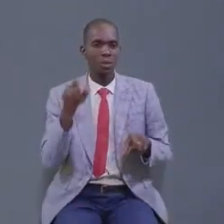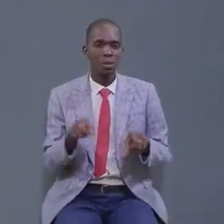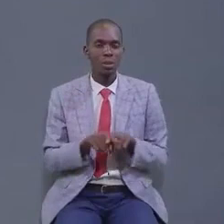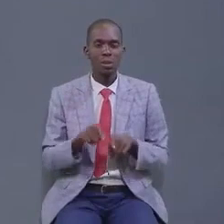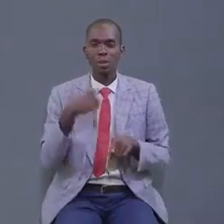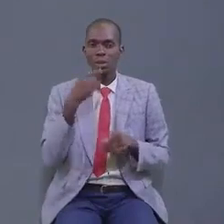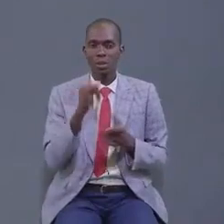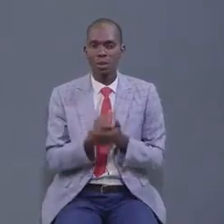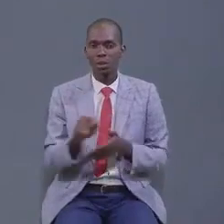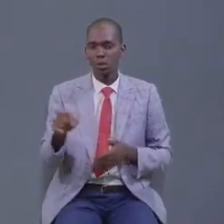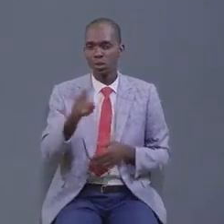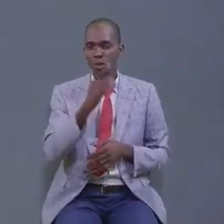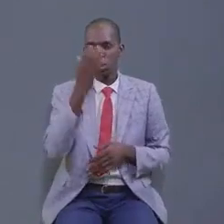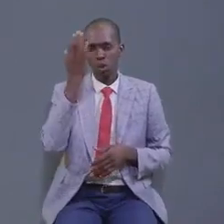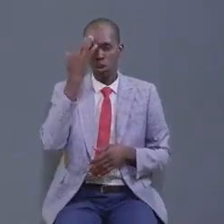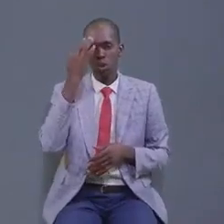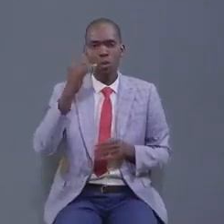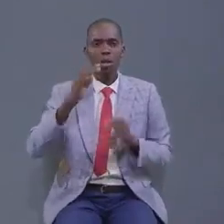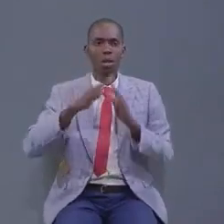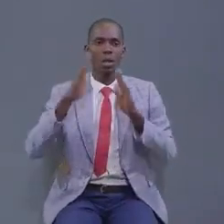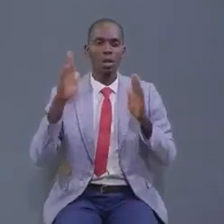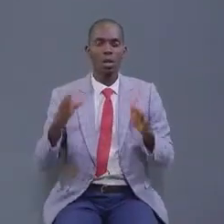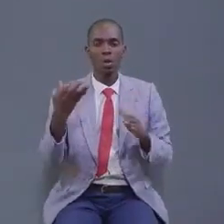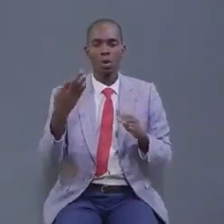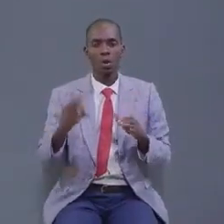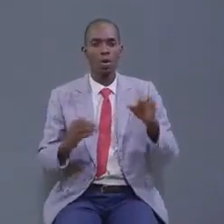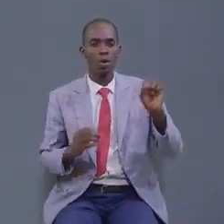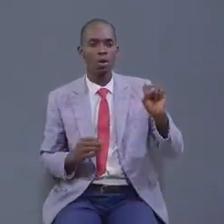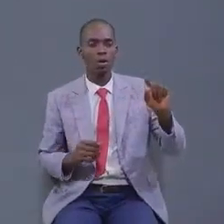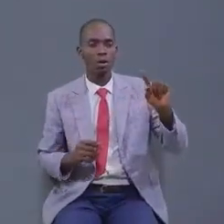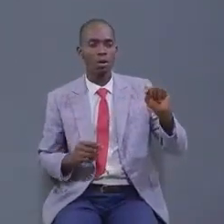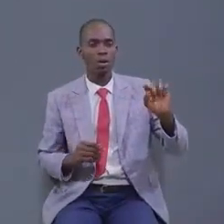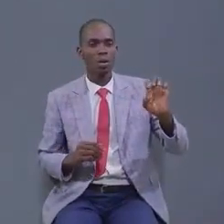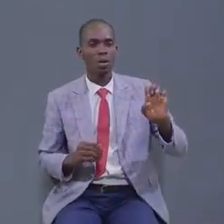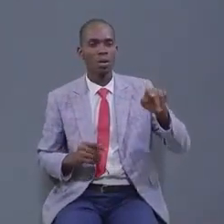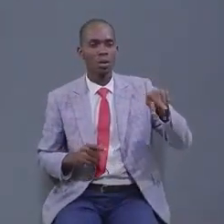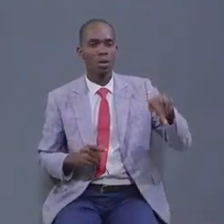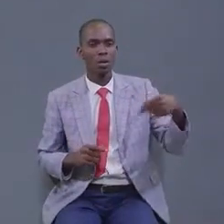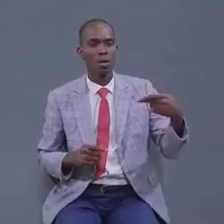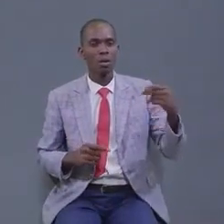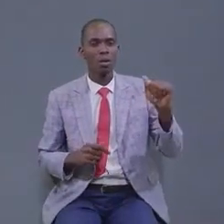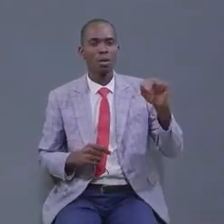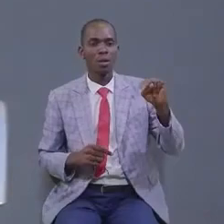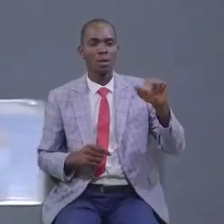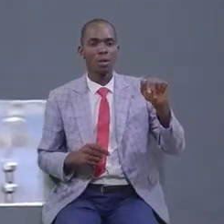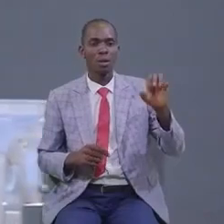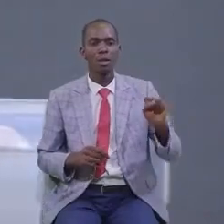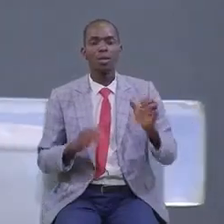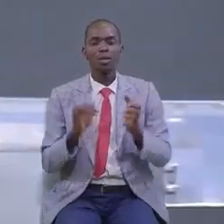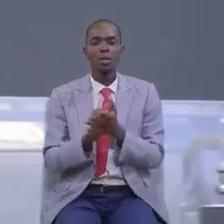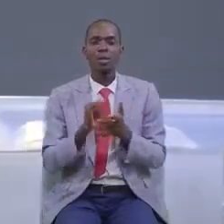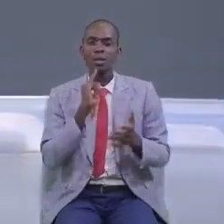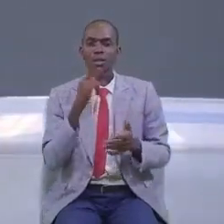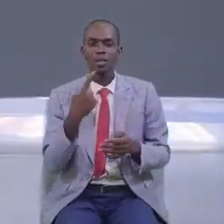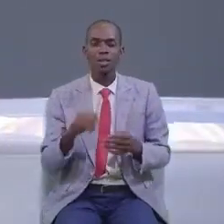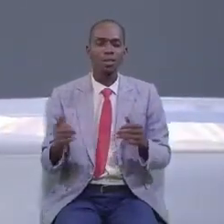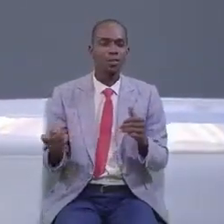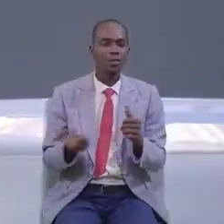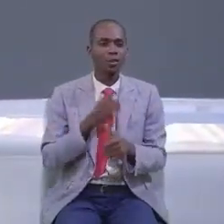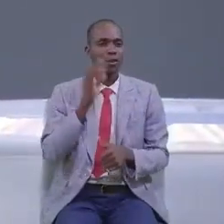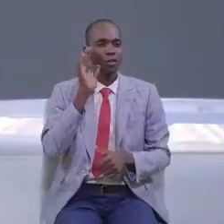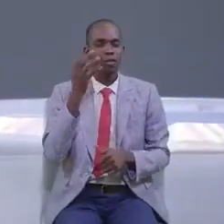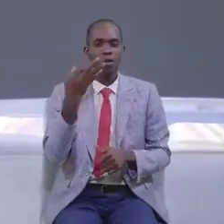says, you know, the house of Stephanas, that it is the first fruits of Achaia, and that they